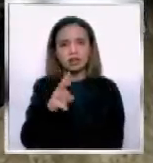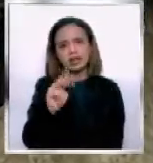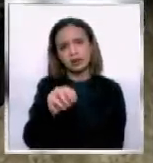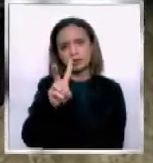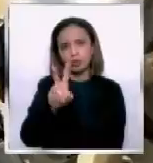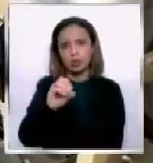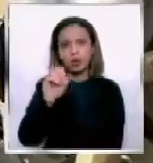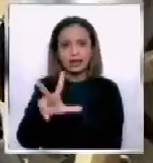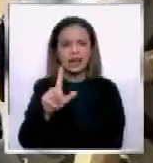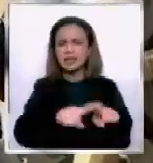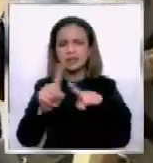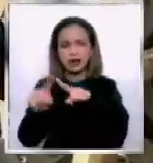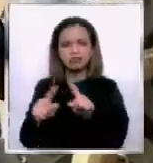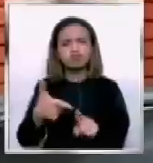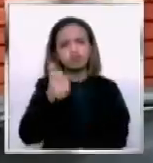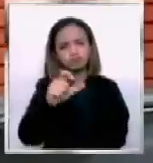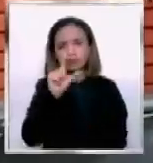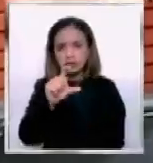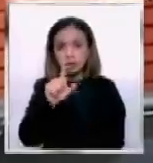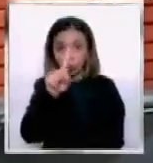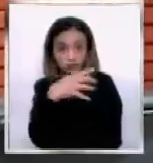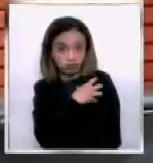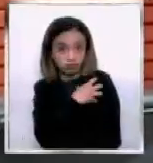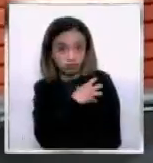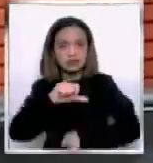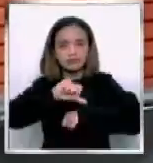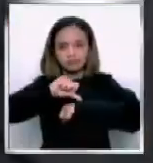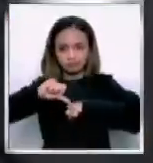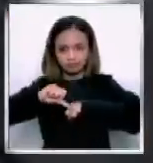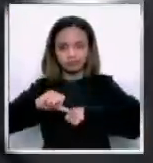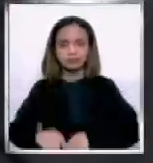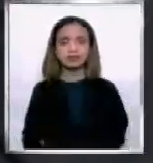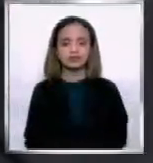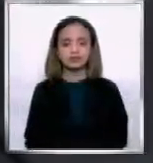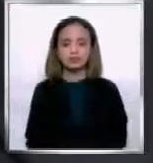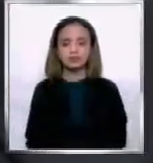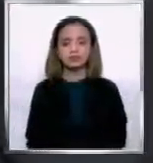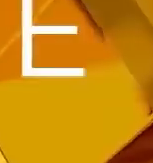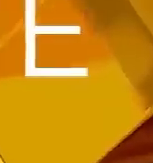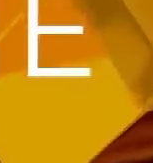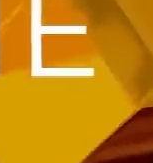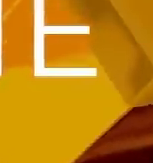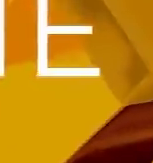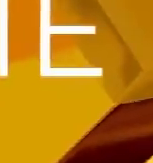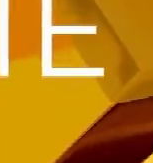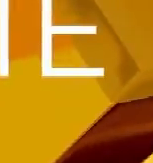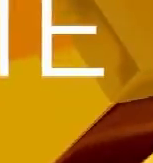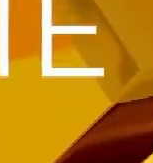at mga bala. Isang pulis ang sugatan. John Consulta, nakatutok, 24 oras.